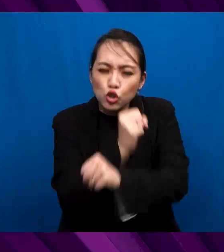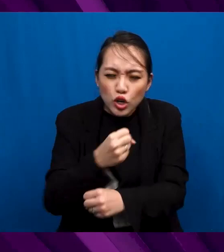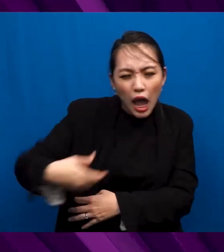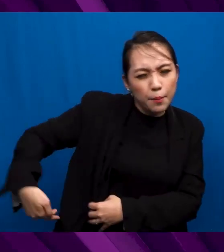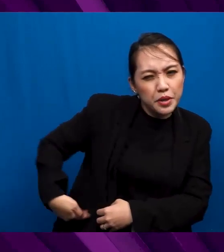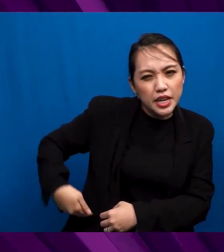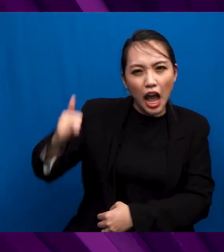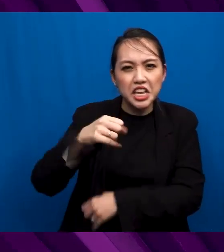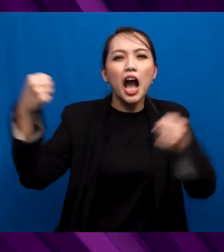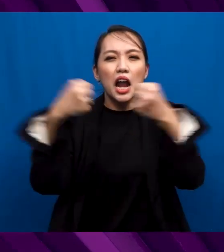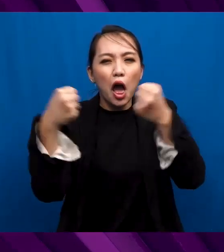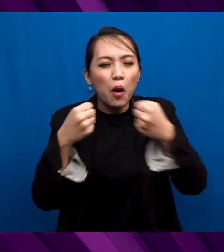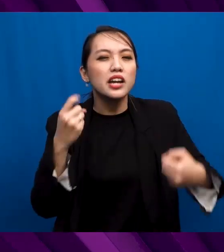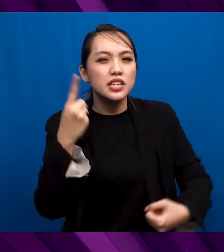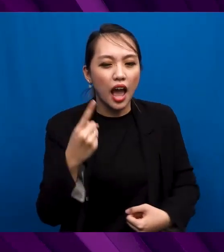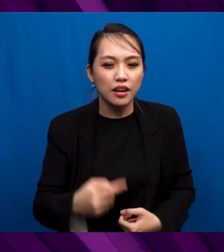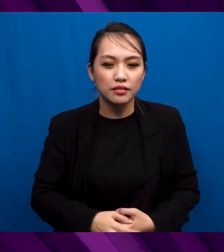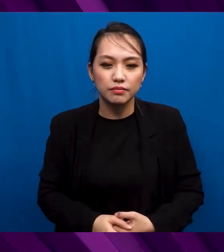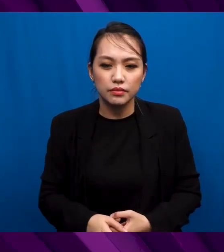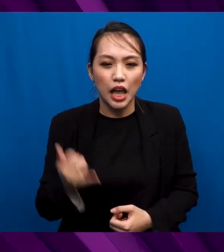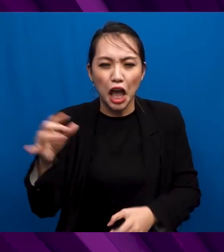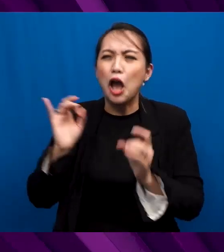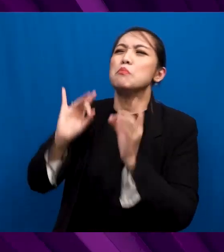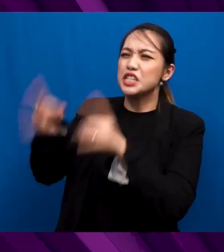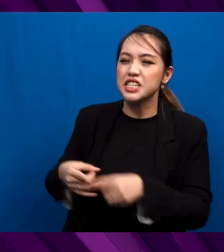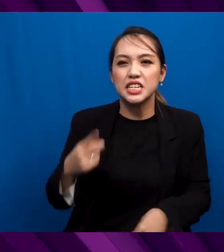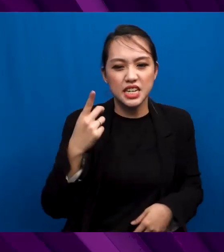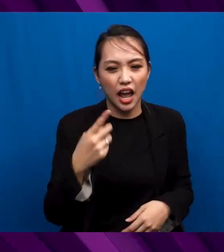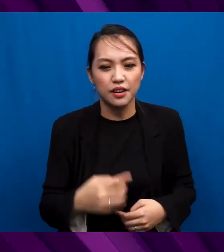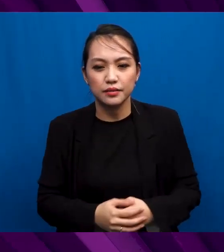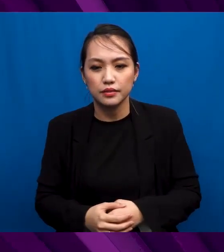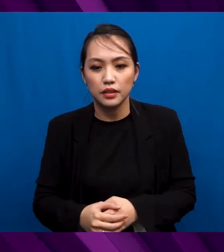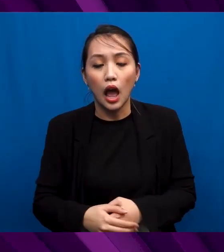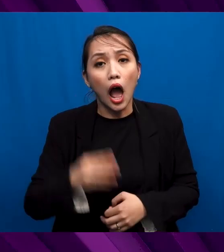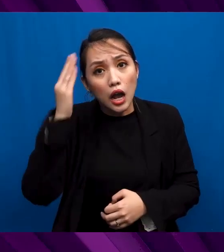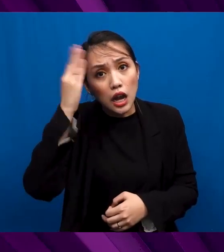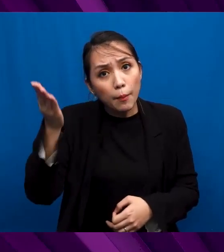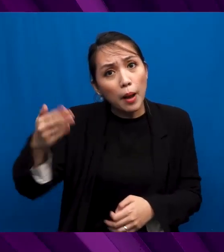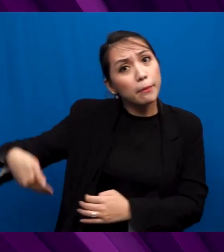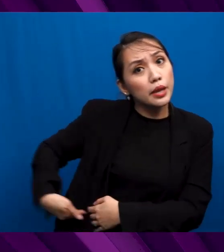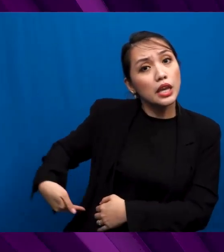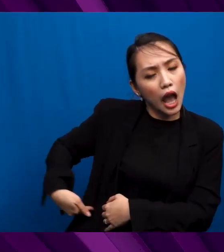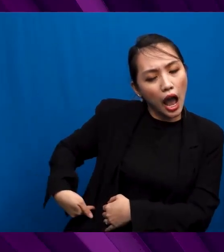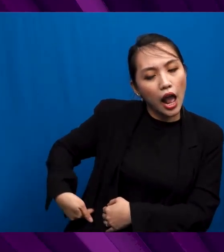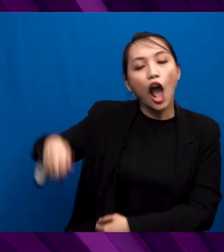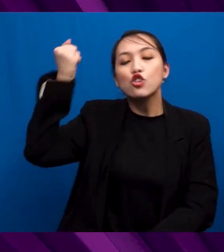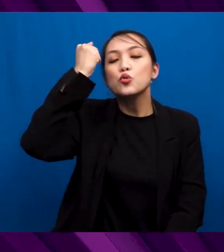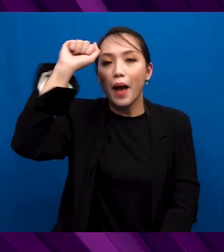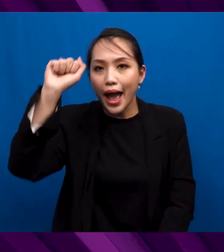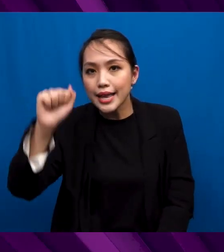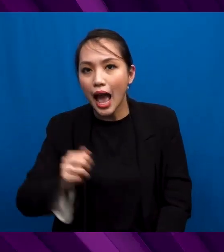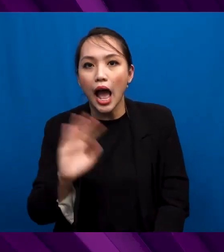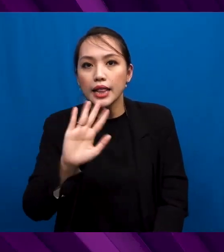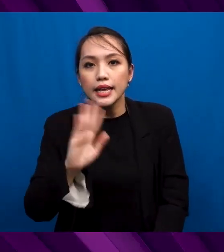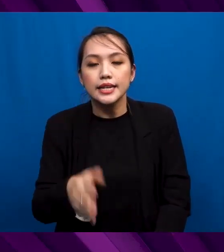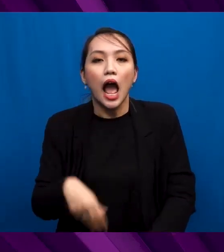dia. Dan yang membenci dia. Kenapa remukkan pinggang? Sehingga mereka tidak dapat bangkit. Supaya orang itu